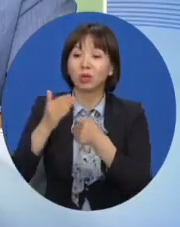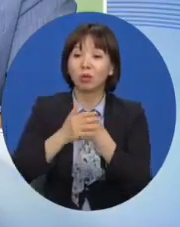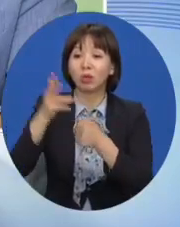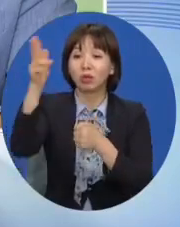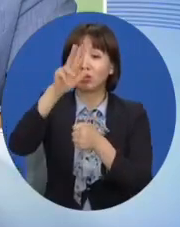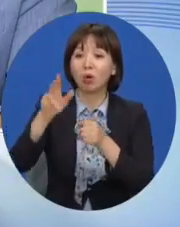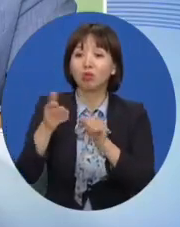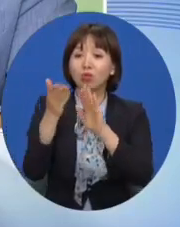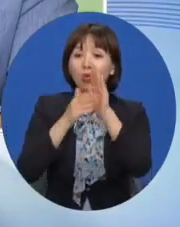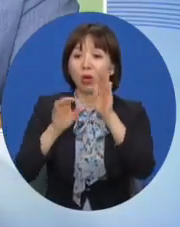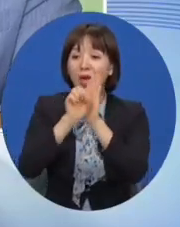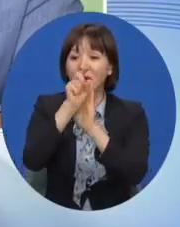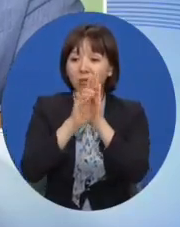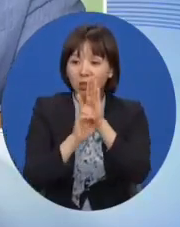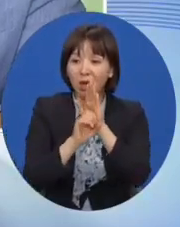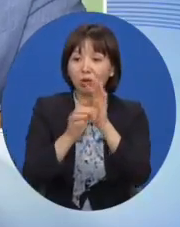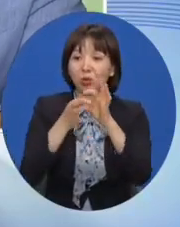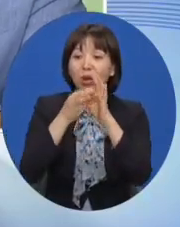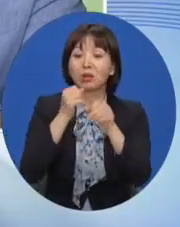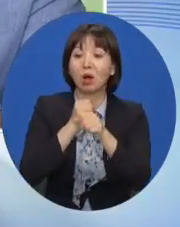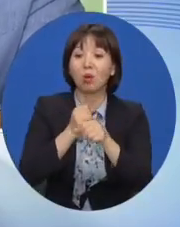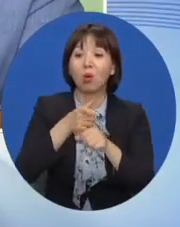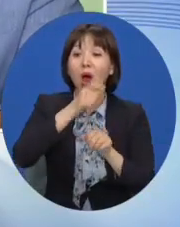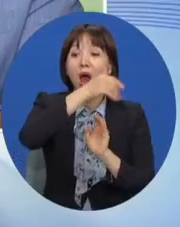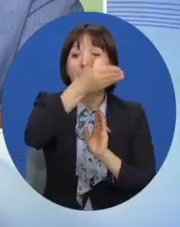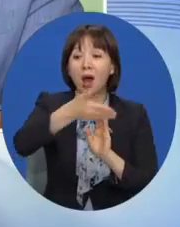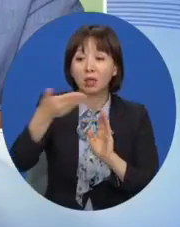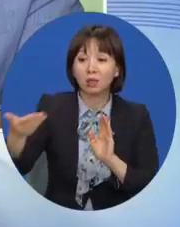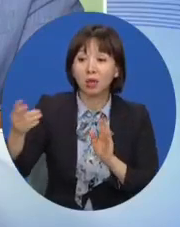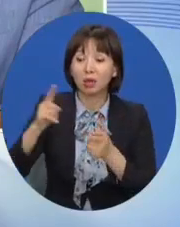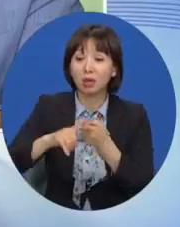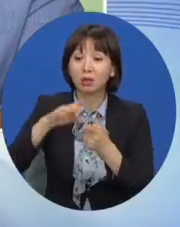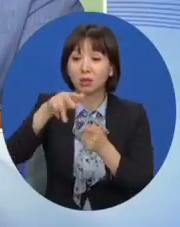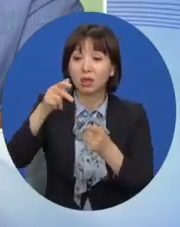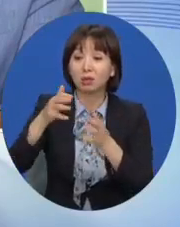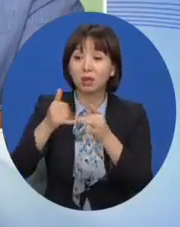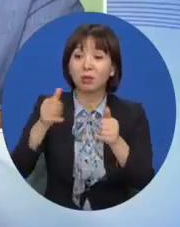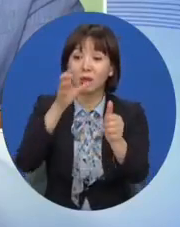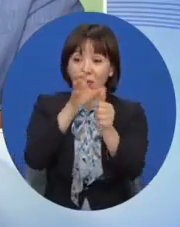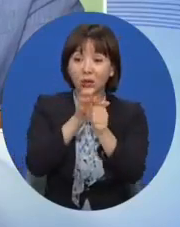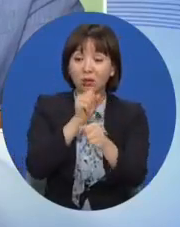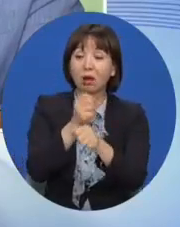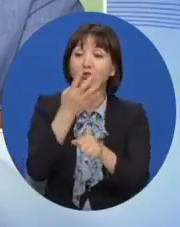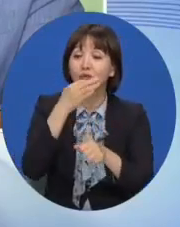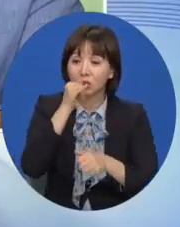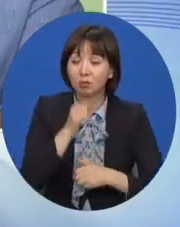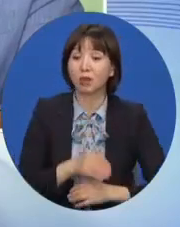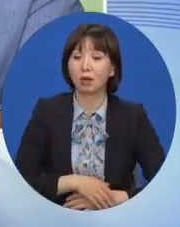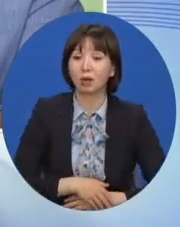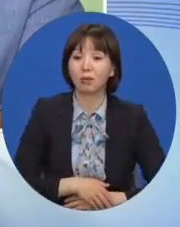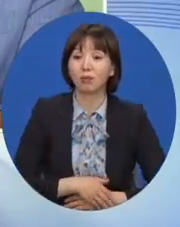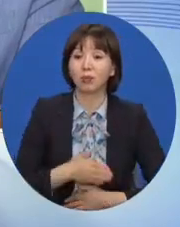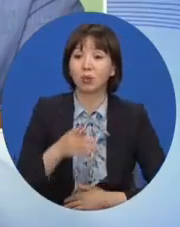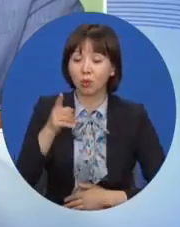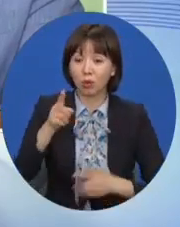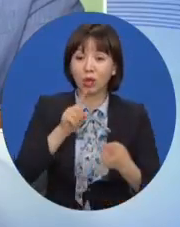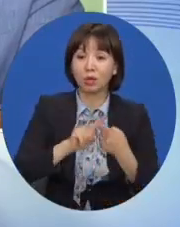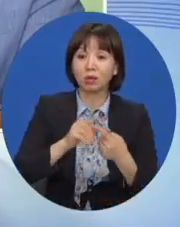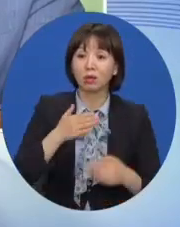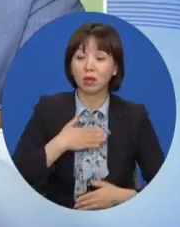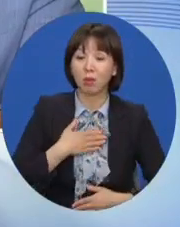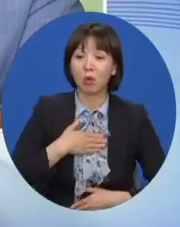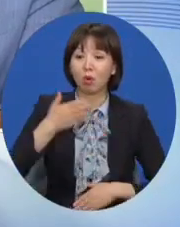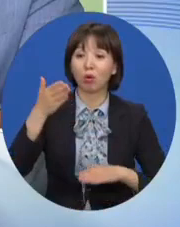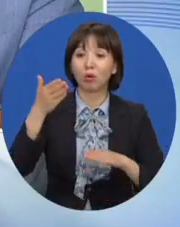입찰을 해서 하는 거고 또 이 하청은 또 제천분들이 맡아서 갈 수도 있는 겁니다. 그것은 저한테 뭐 전국